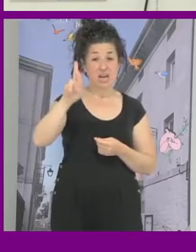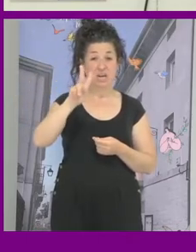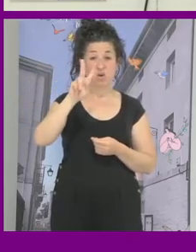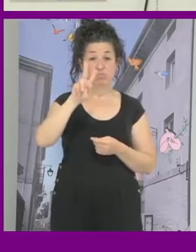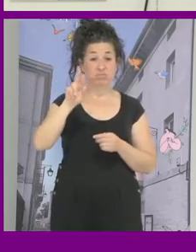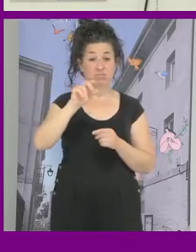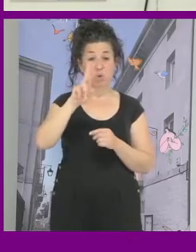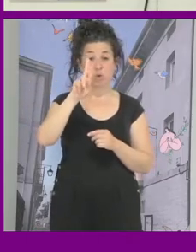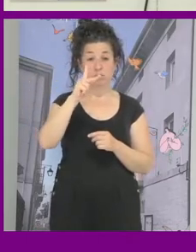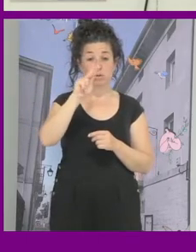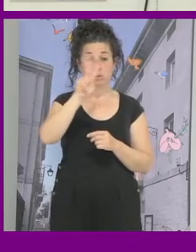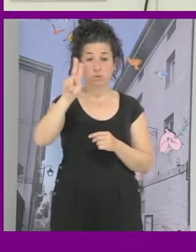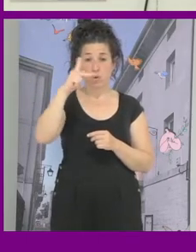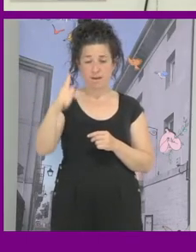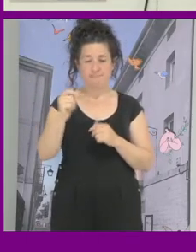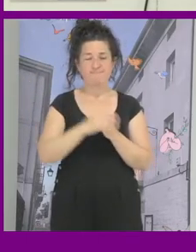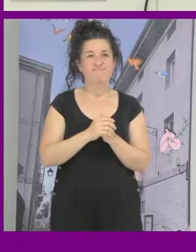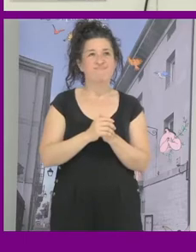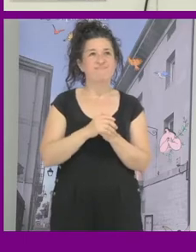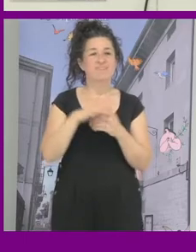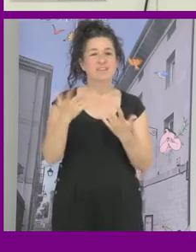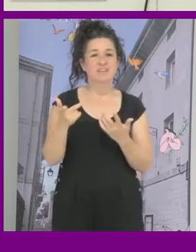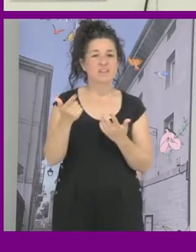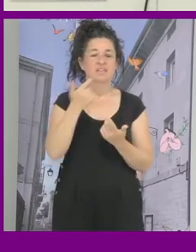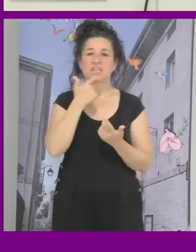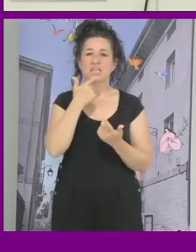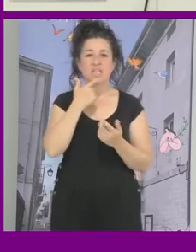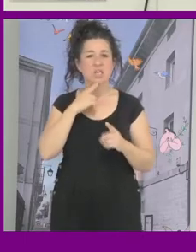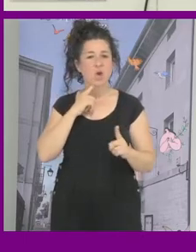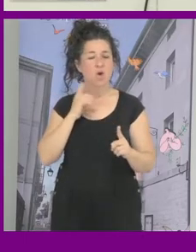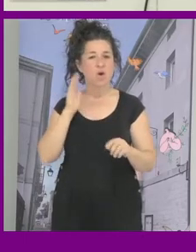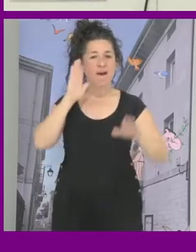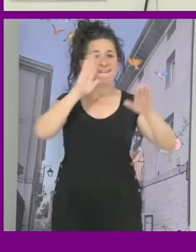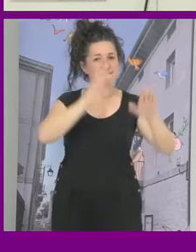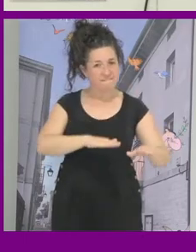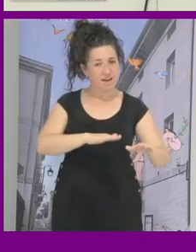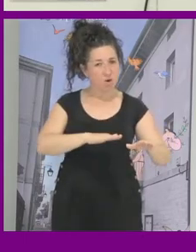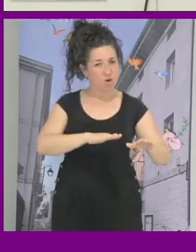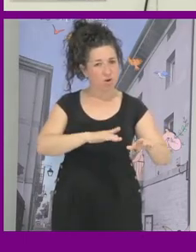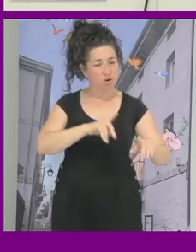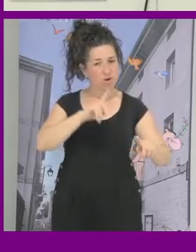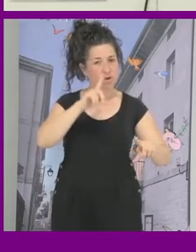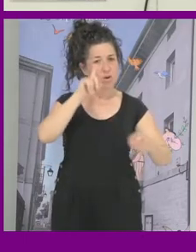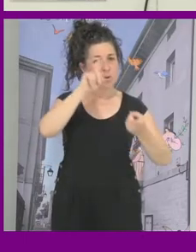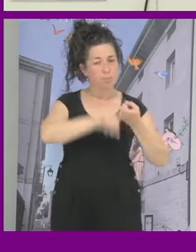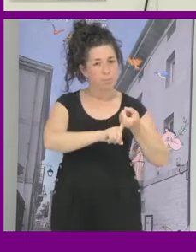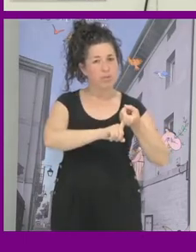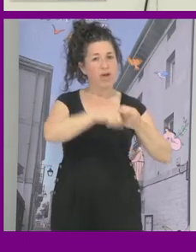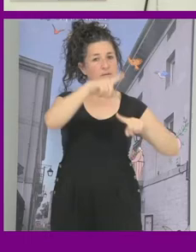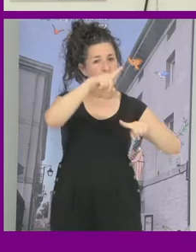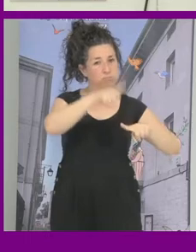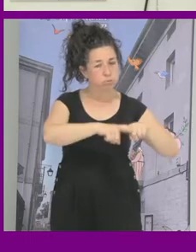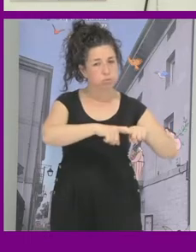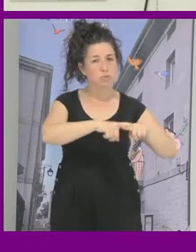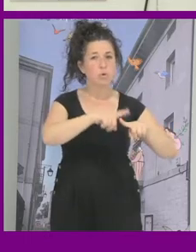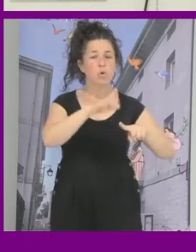Cameronek esan zuen, bera ez egoela ezkontza homosexualaren alde, naiz eta kontserbadorea izan, baizik eta hain